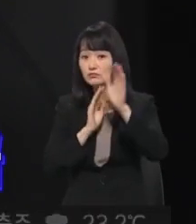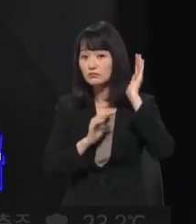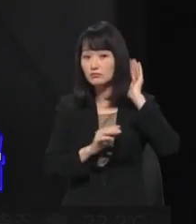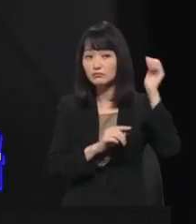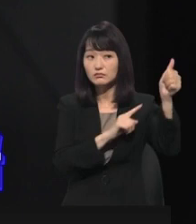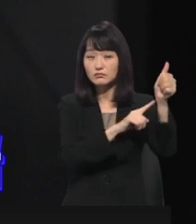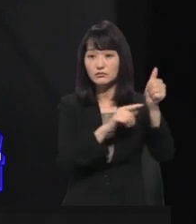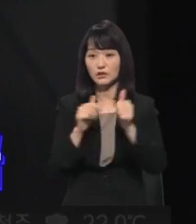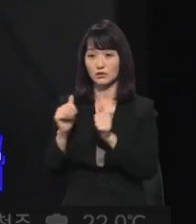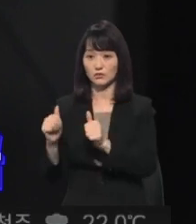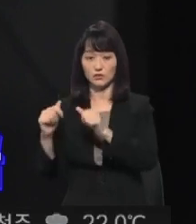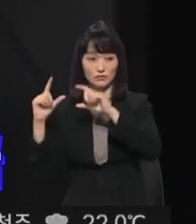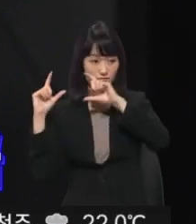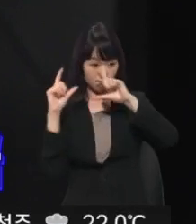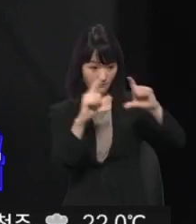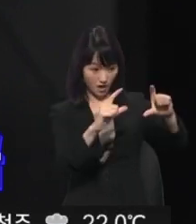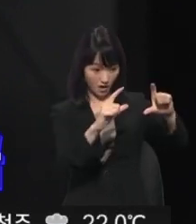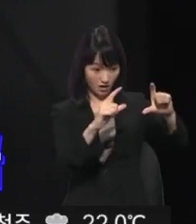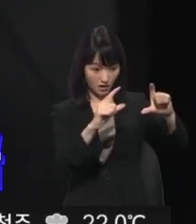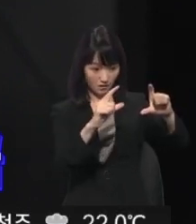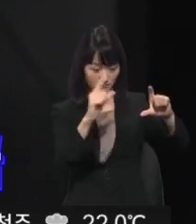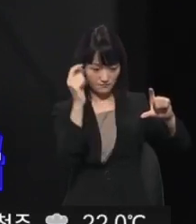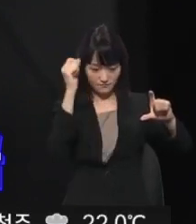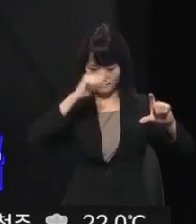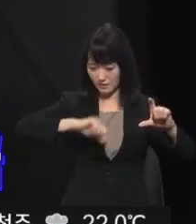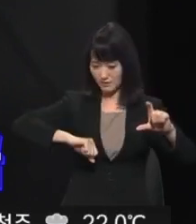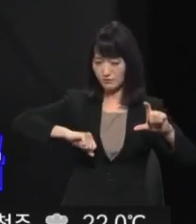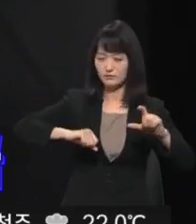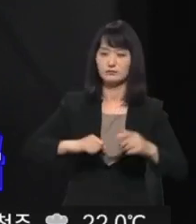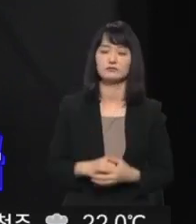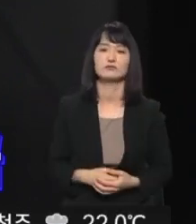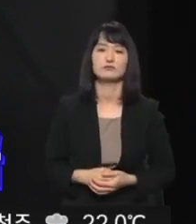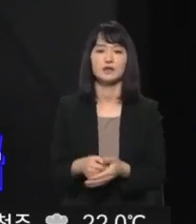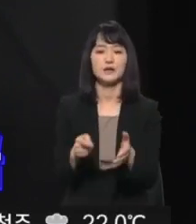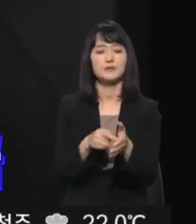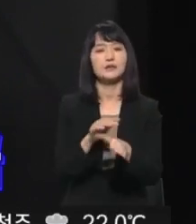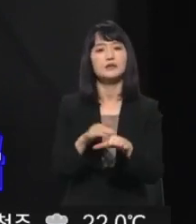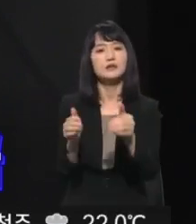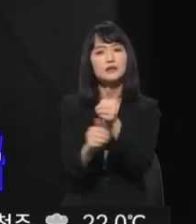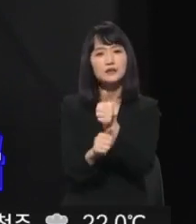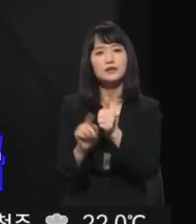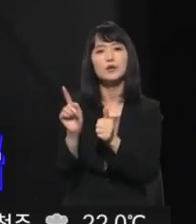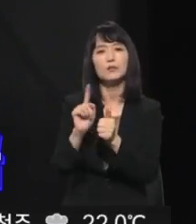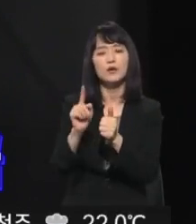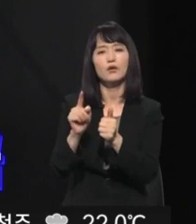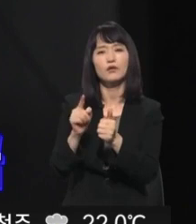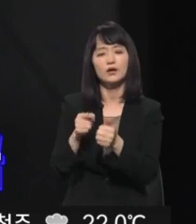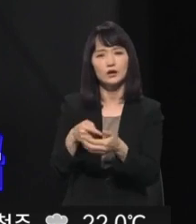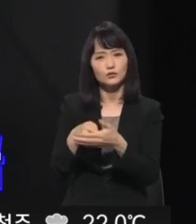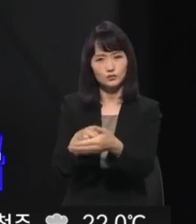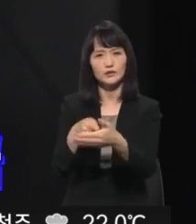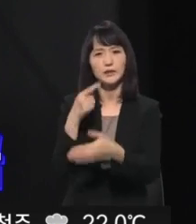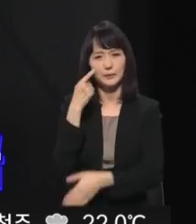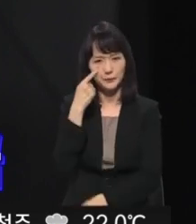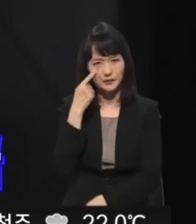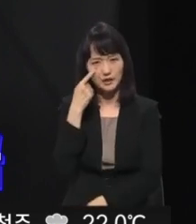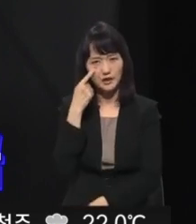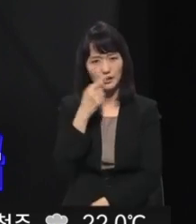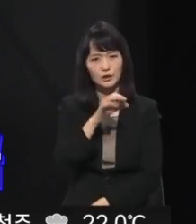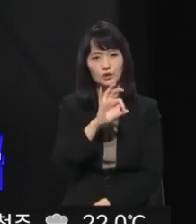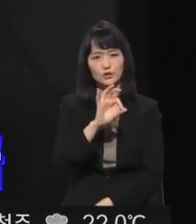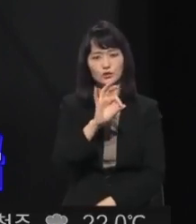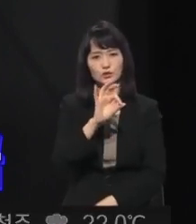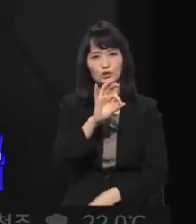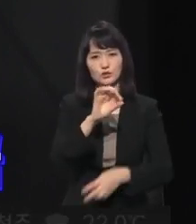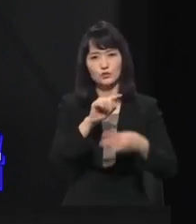판단을 즉 무시하는 거잖아요 그러니까 계속 bj 를 통해서 뭔가 가자 라고 하는 것이 의심이 그렇게 반영이 된